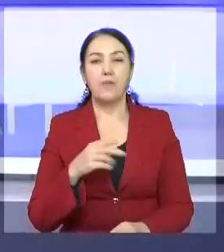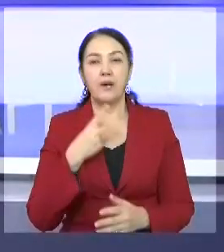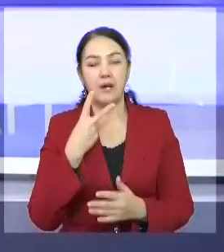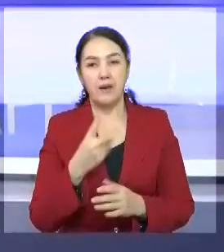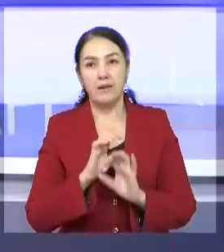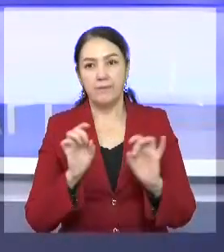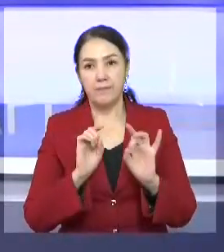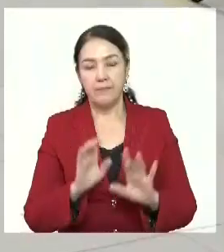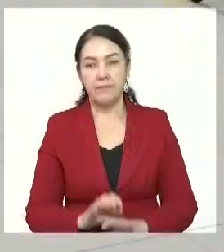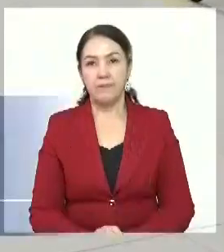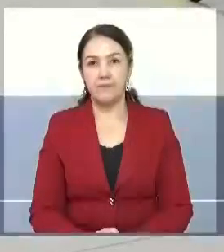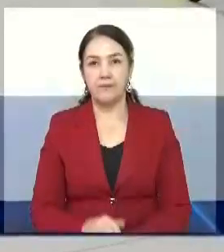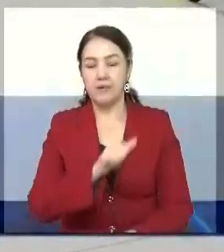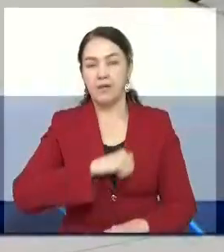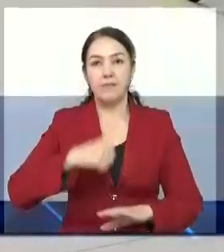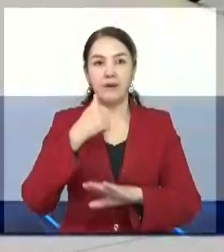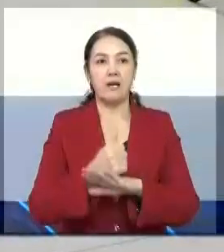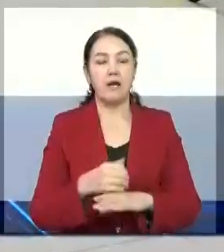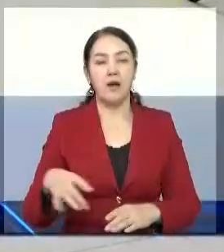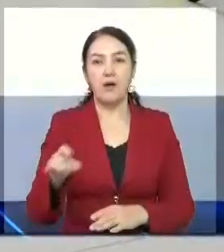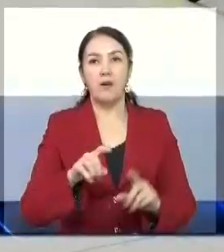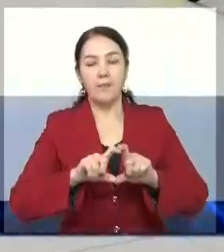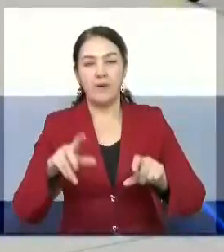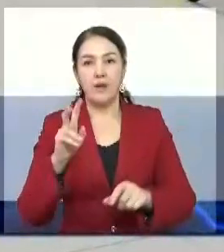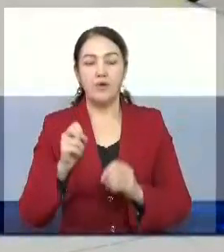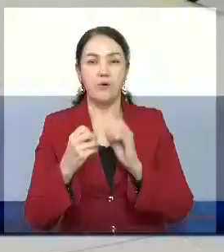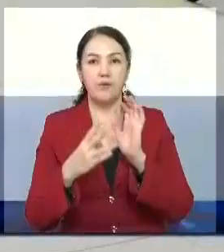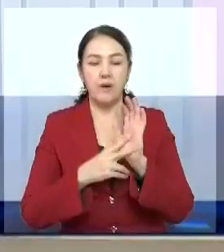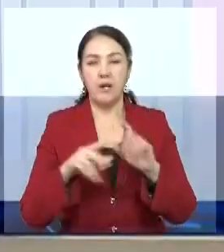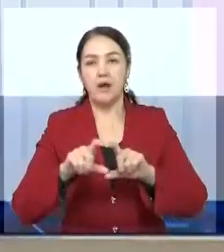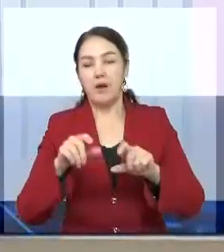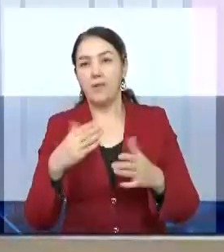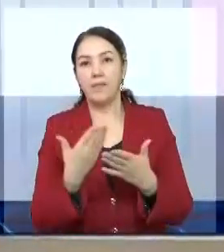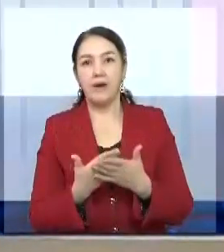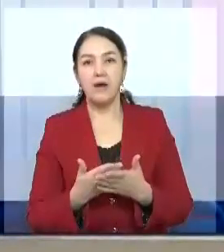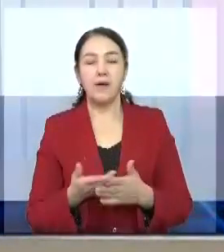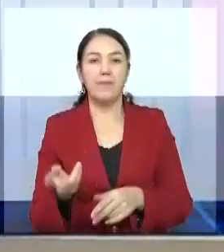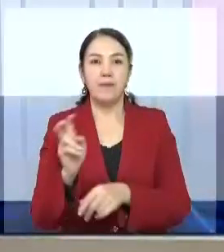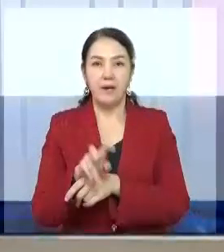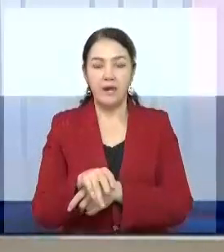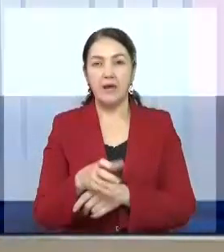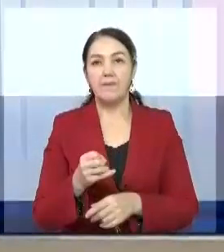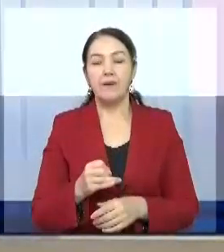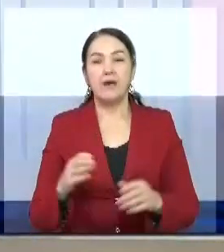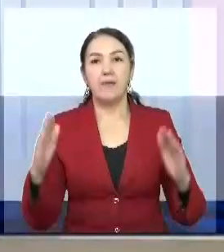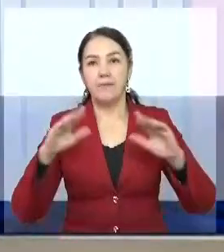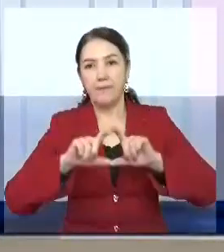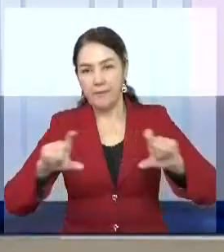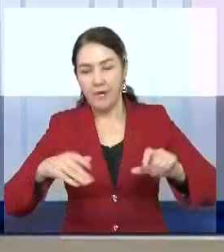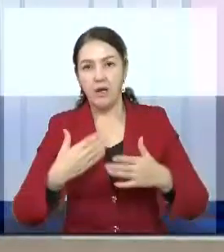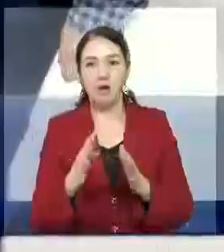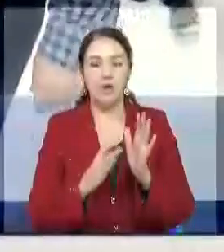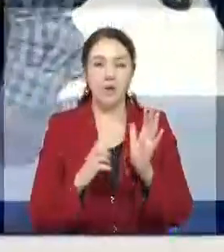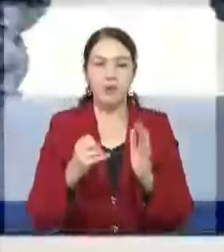айтып береді. Ең алдымен аудан орталығындағы 218-ші сайлау учаскесіне табан тіредік. Мектеп қабырғасындағы бөлімшеде